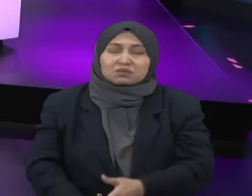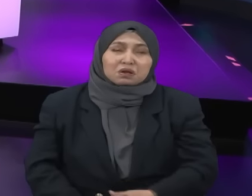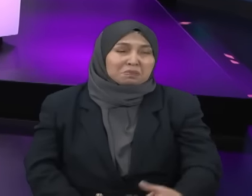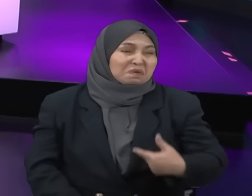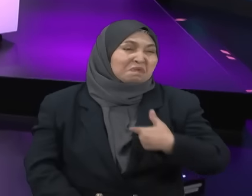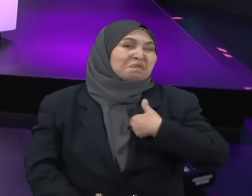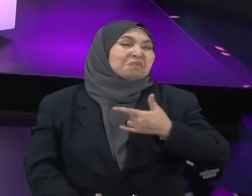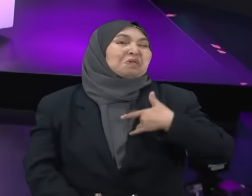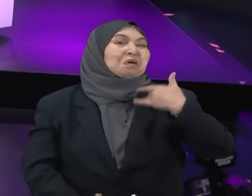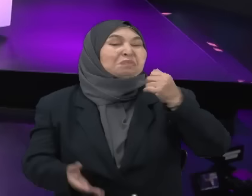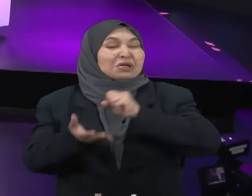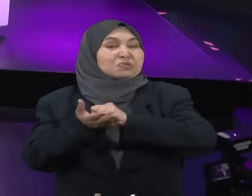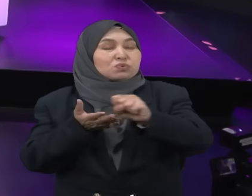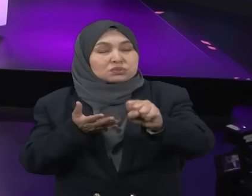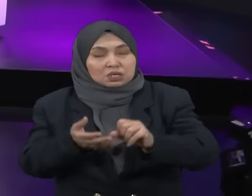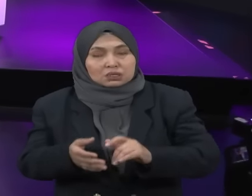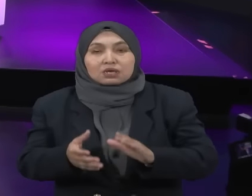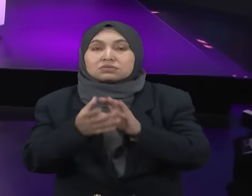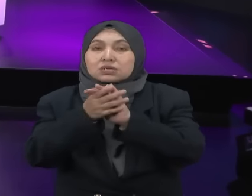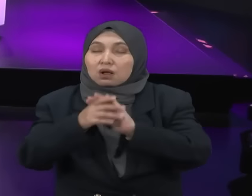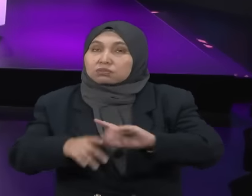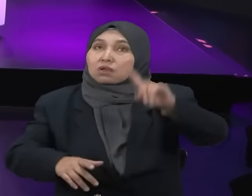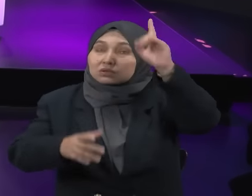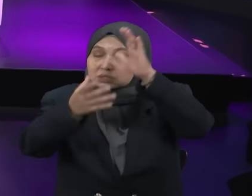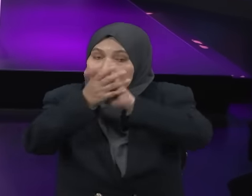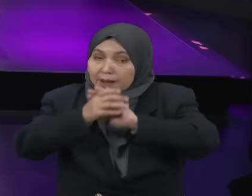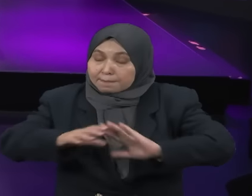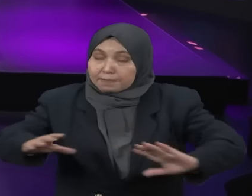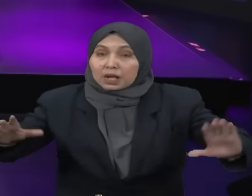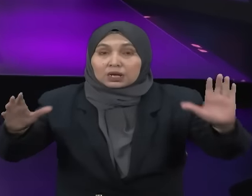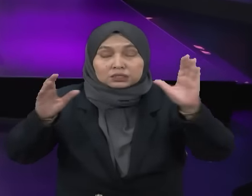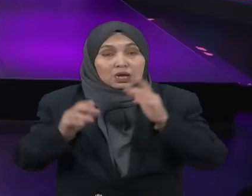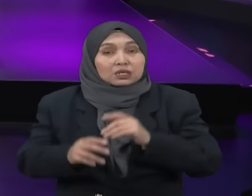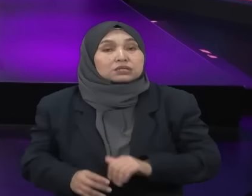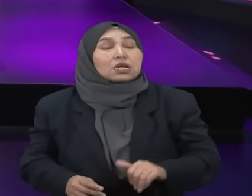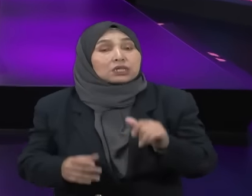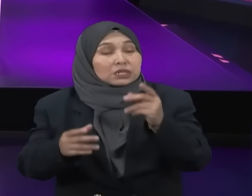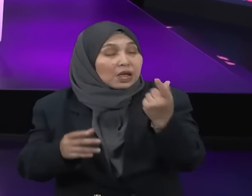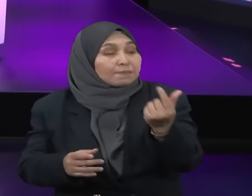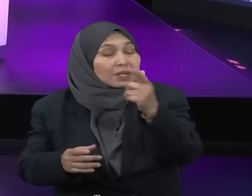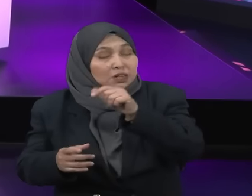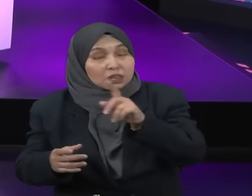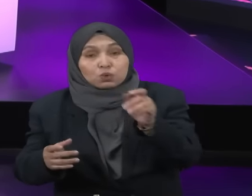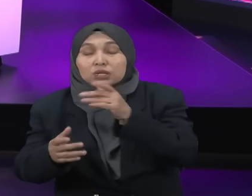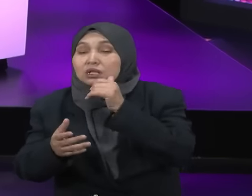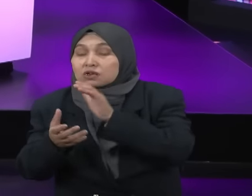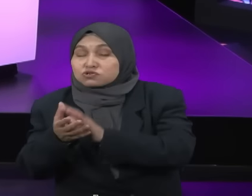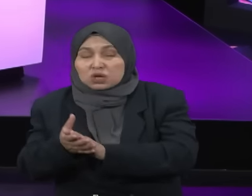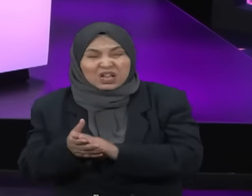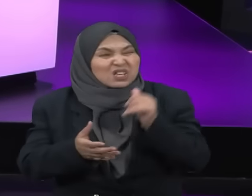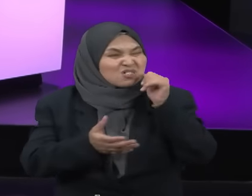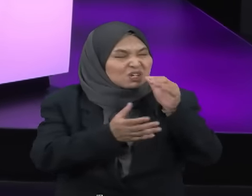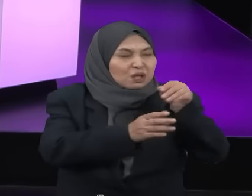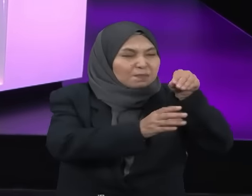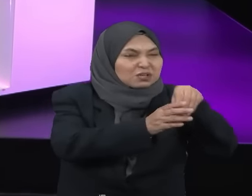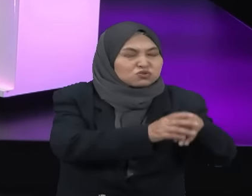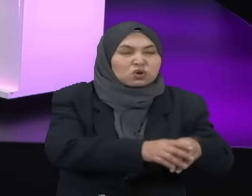dirinya suci. Kemudian kami selamatkannya dan pengikutnya kecuali isterinya. Dia, iaitu isterinya, termasuk orang-orang